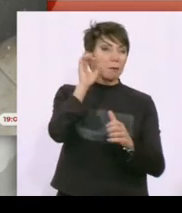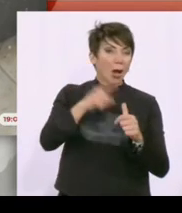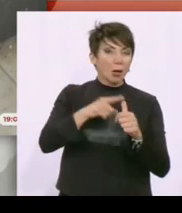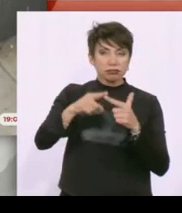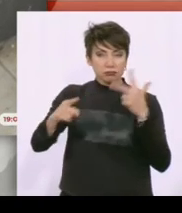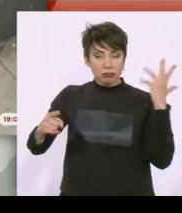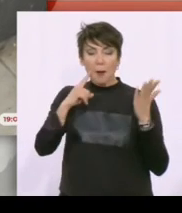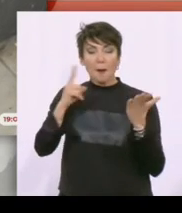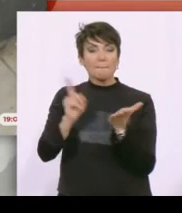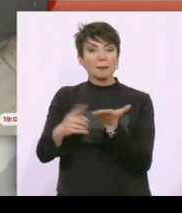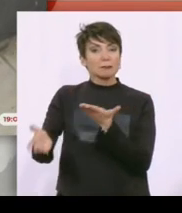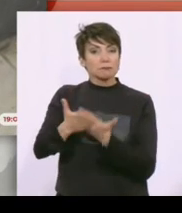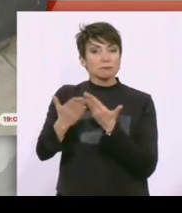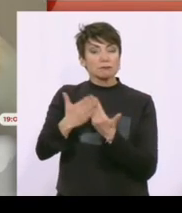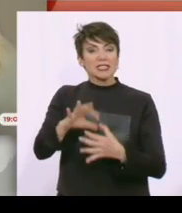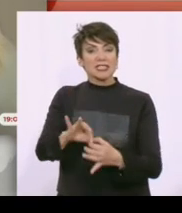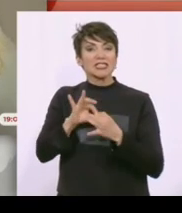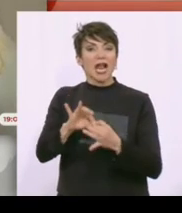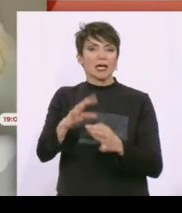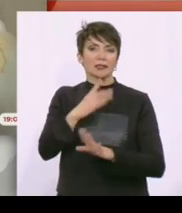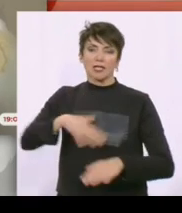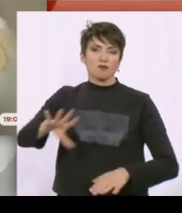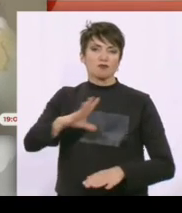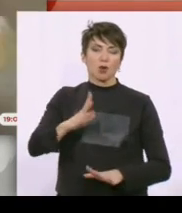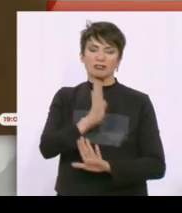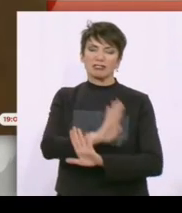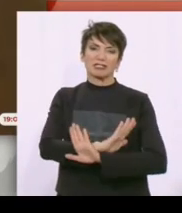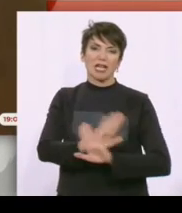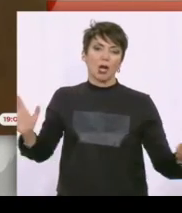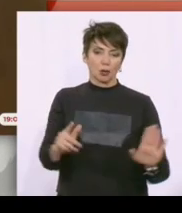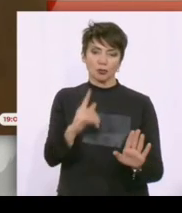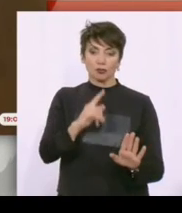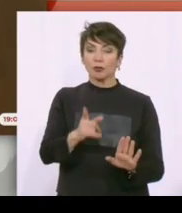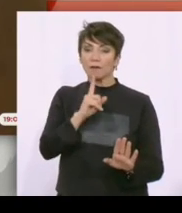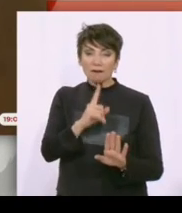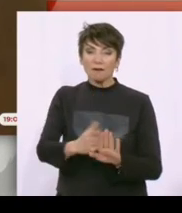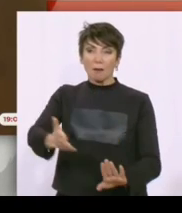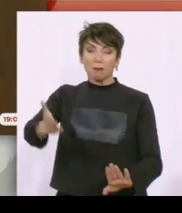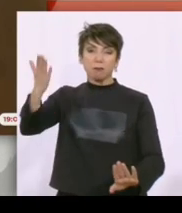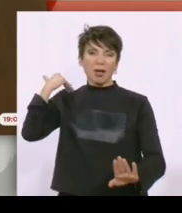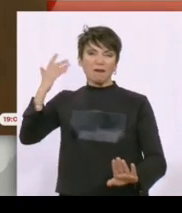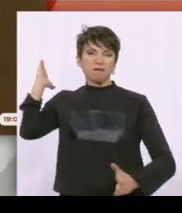πολιτεία, να μπει τέλος σε αυτή την κατάσταση και να αφήσουμε οριστικά στο παρελθόν τη βία και το χουλιγκανισμό.